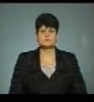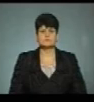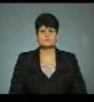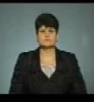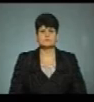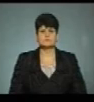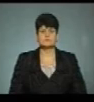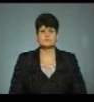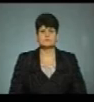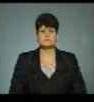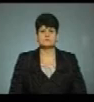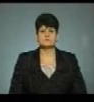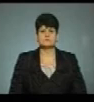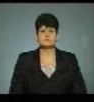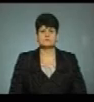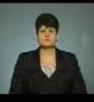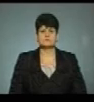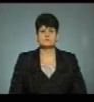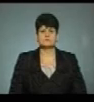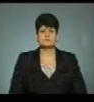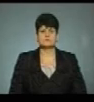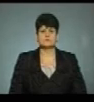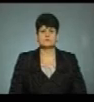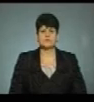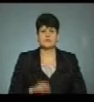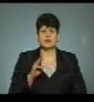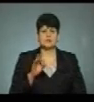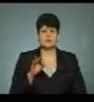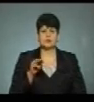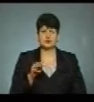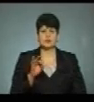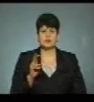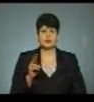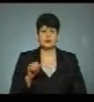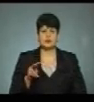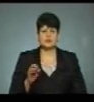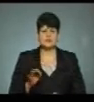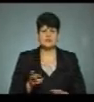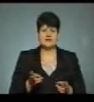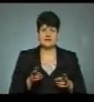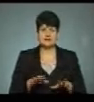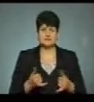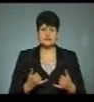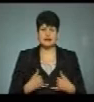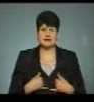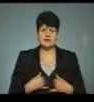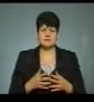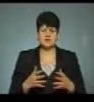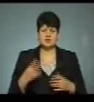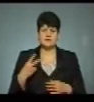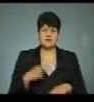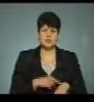Зиновій Штокалко залишив для нас більше 20